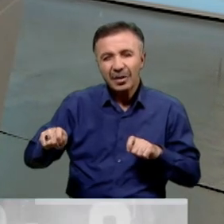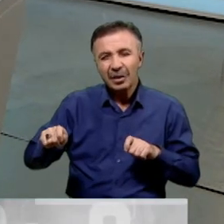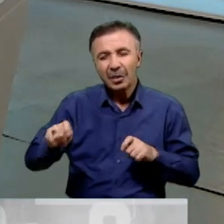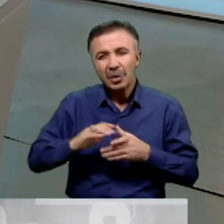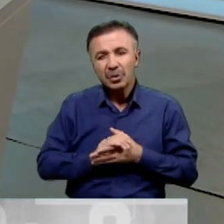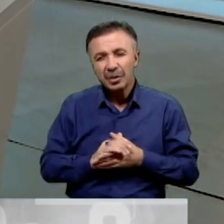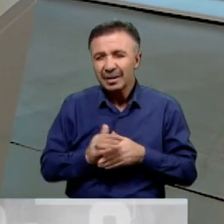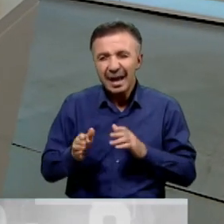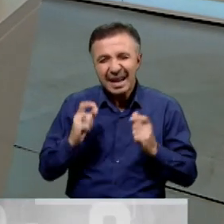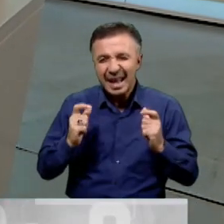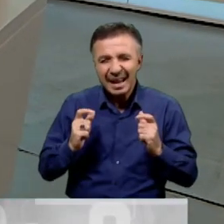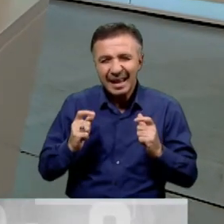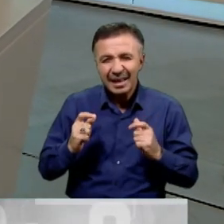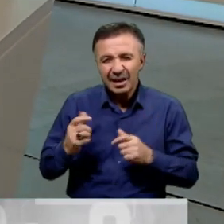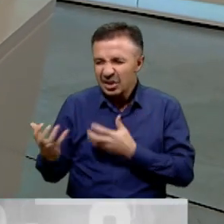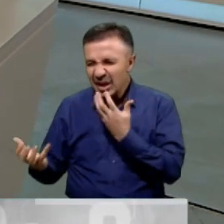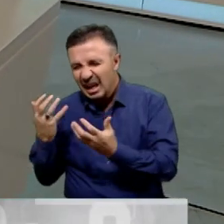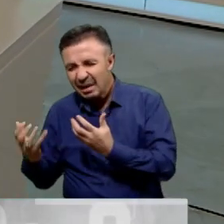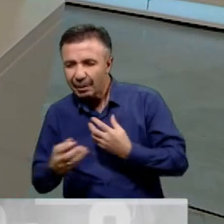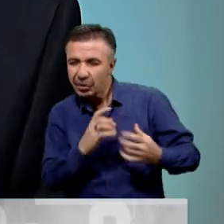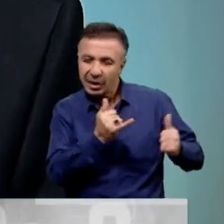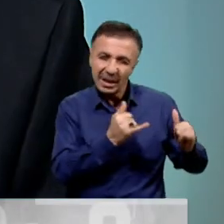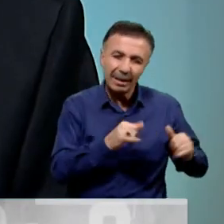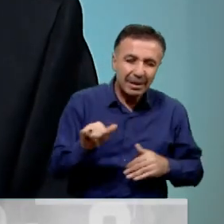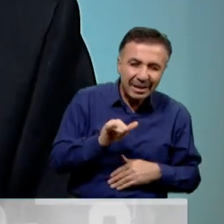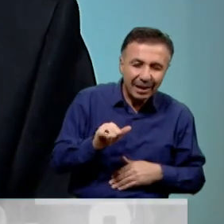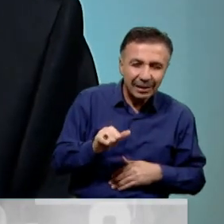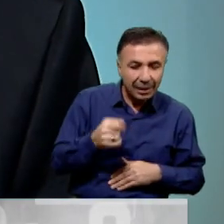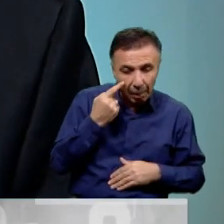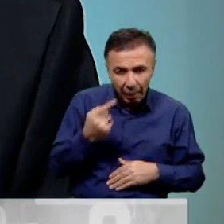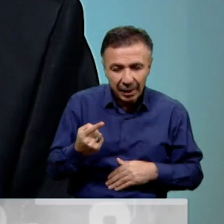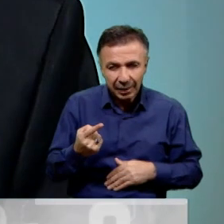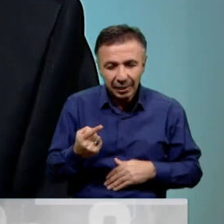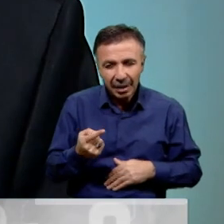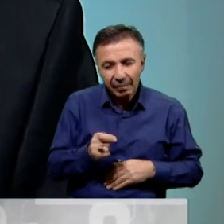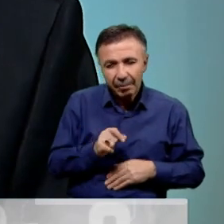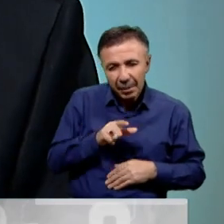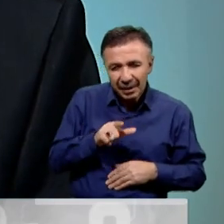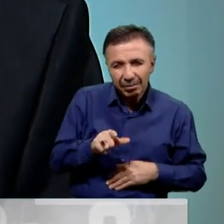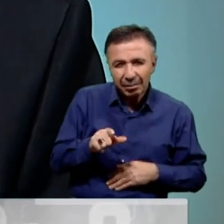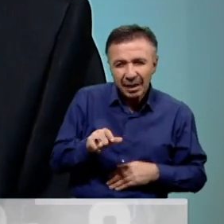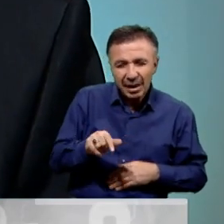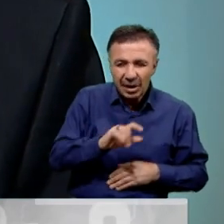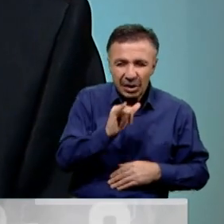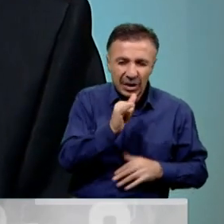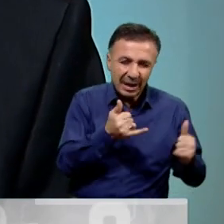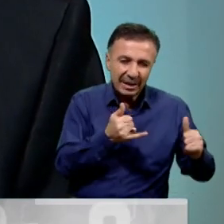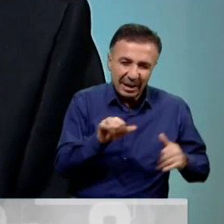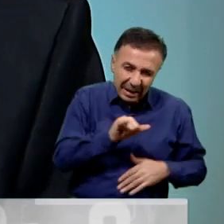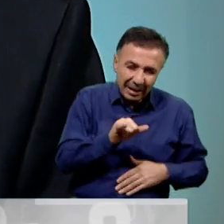güzel beldeye yakın gitmiş adamcağız. Sonra onu Cenab-ı Hak rahmetiyle karşılıyor. Bu